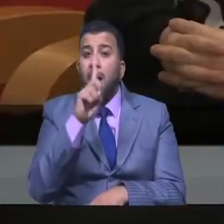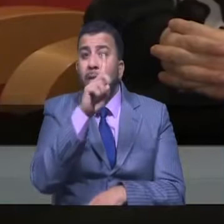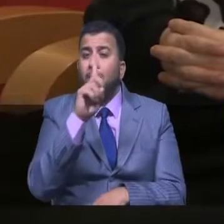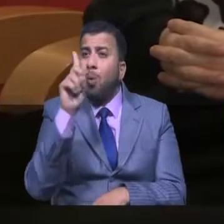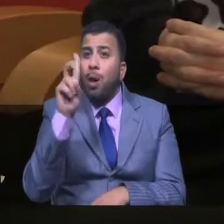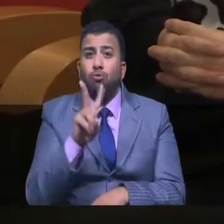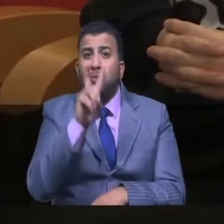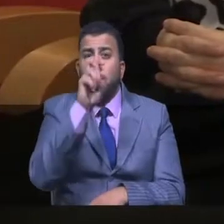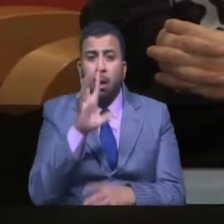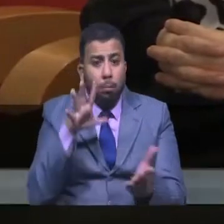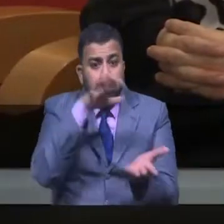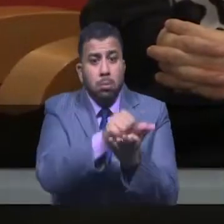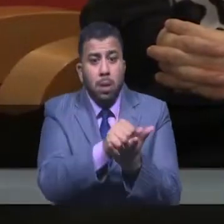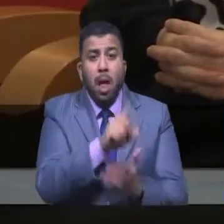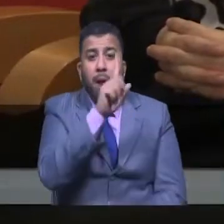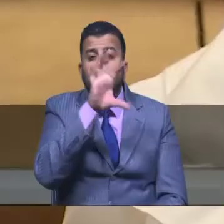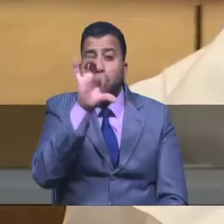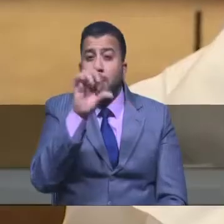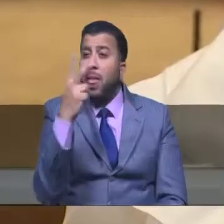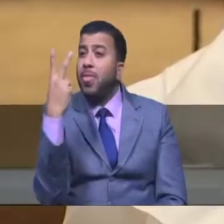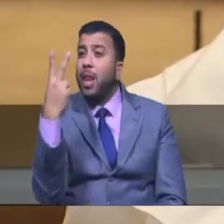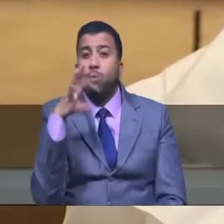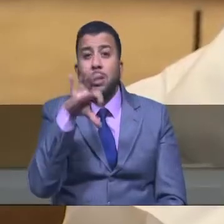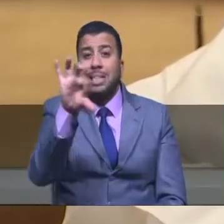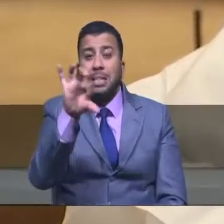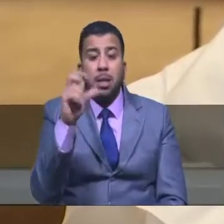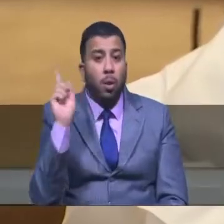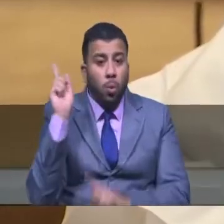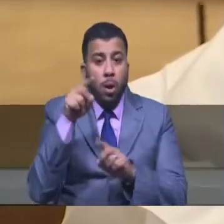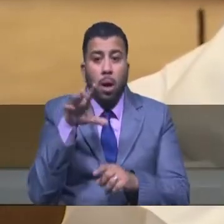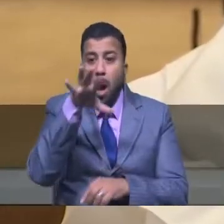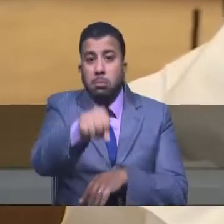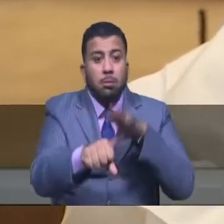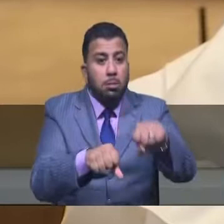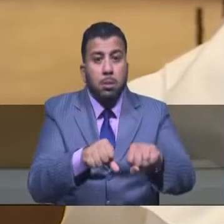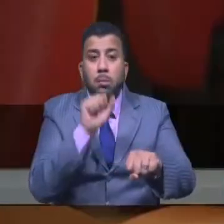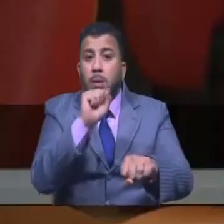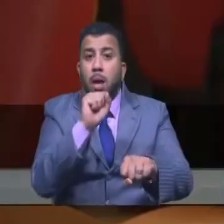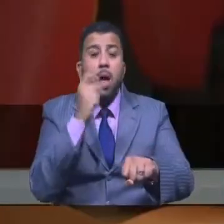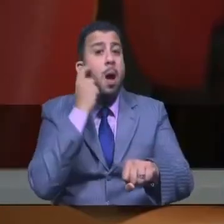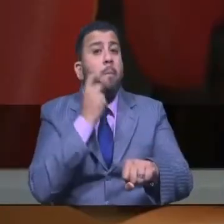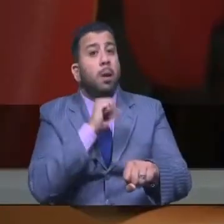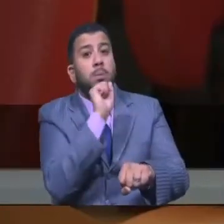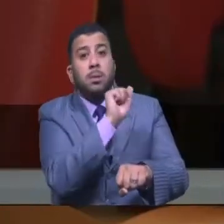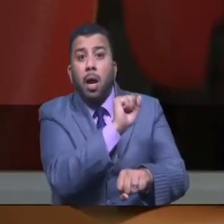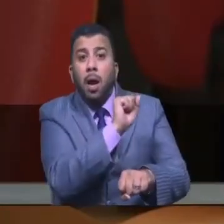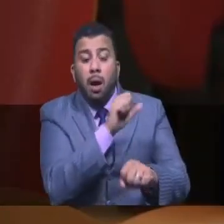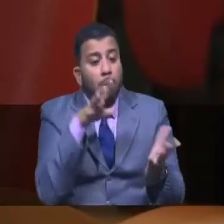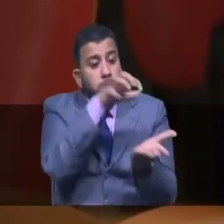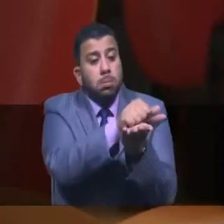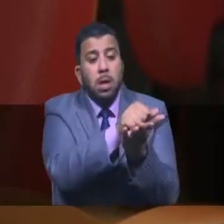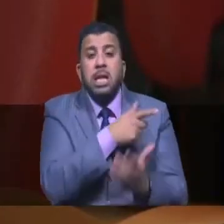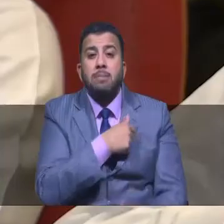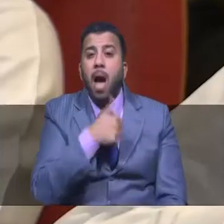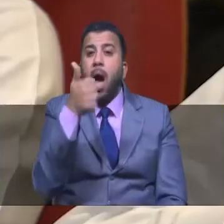1971 وتعديها عام 1992 على الجزء الخاضع للسيادة الإماراتية من جزيرة أبو